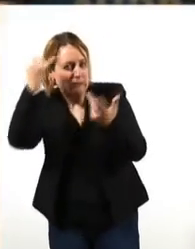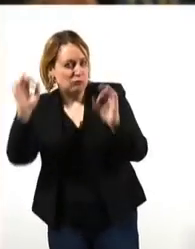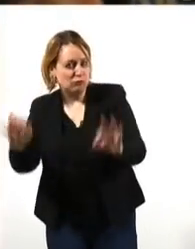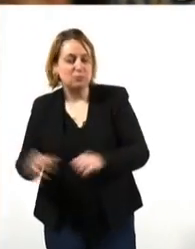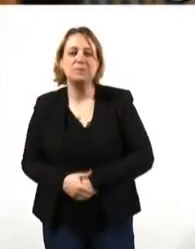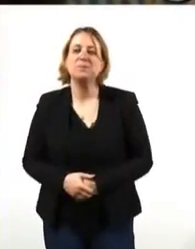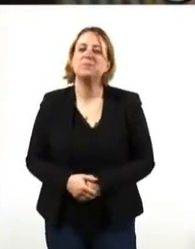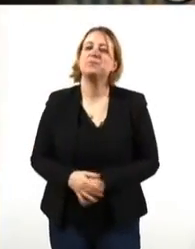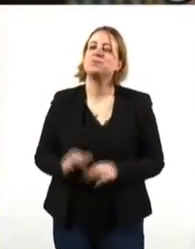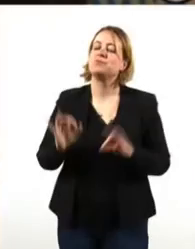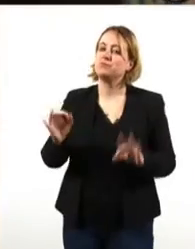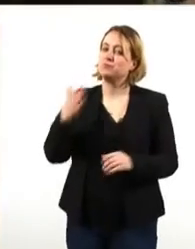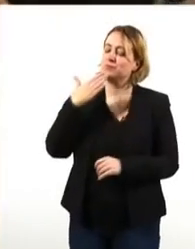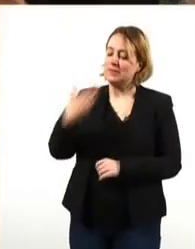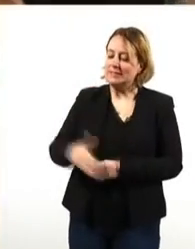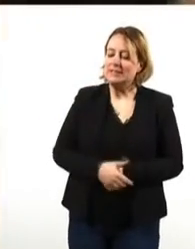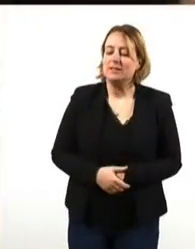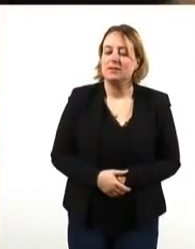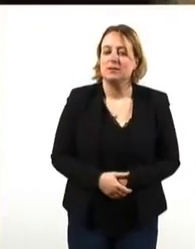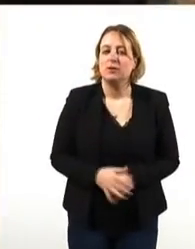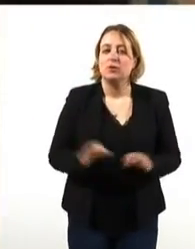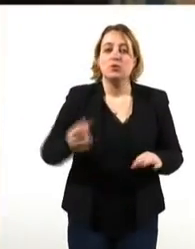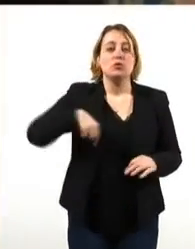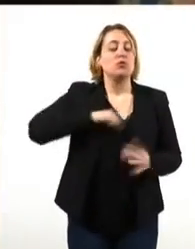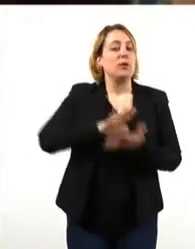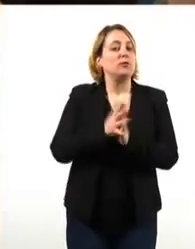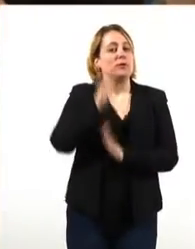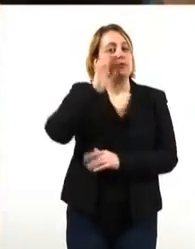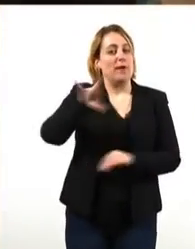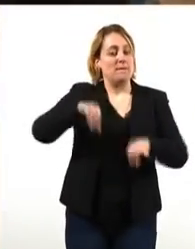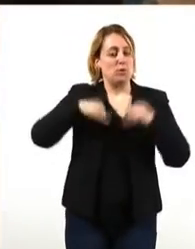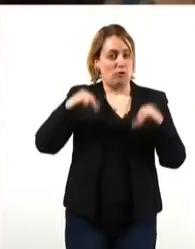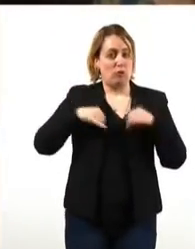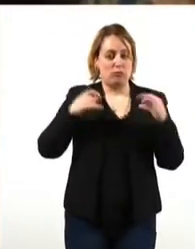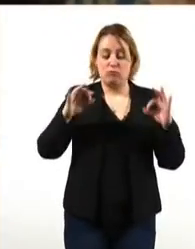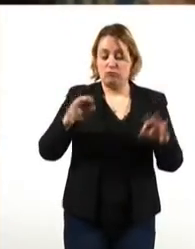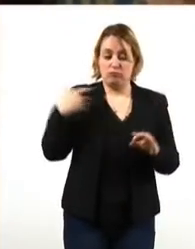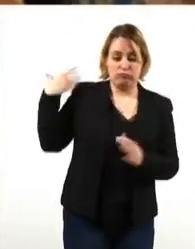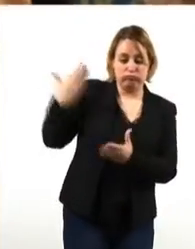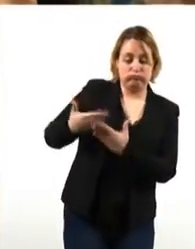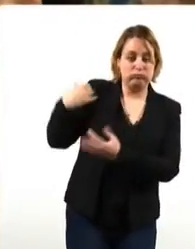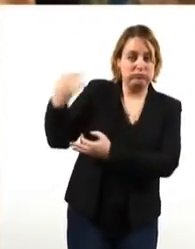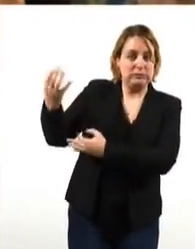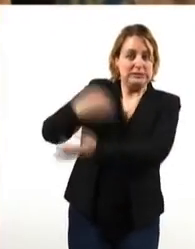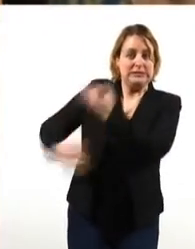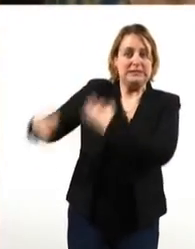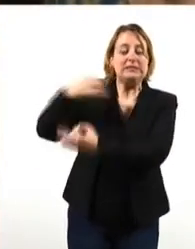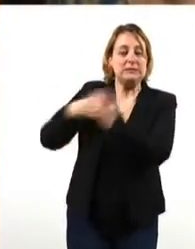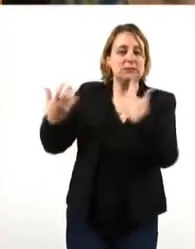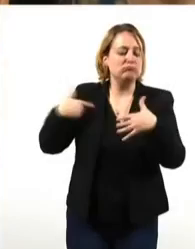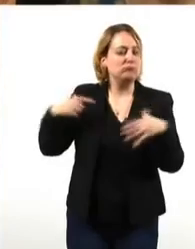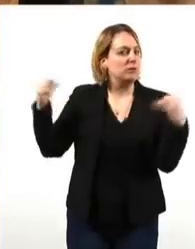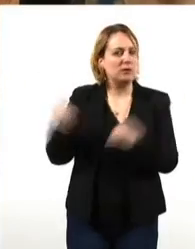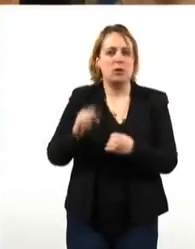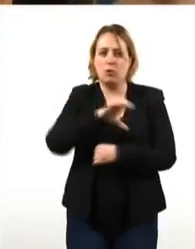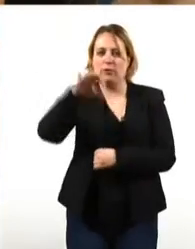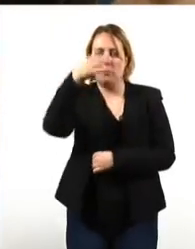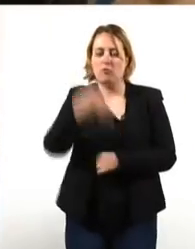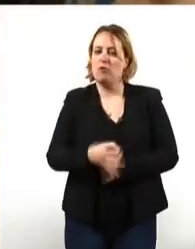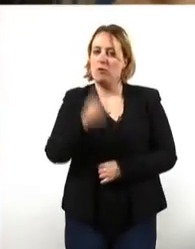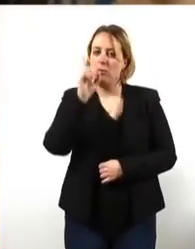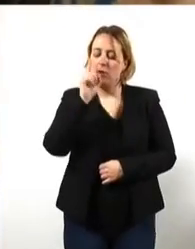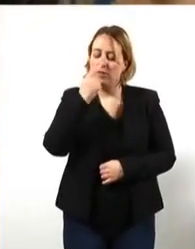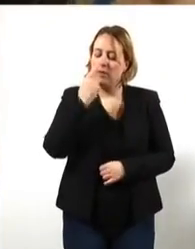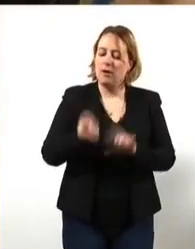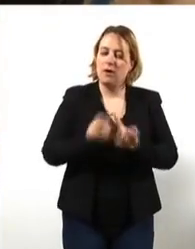Merci Mathieu. Non, mais nous, au niveau de Rêve Jeune, on partage vraiment ce qui a été dit précédemment sur les plusieurs interventions. On pense que c'est, déjà